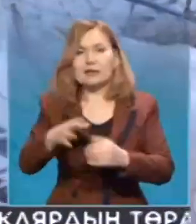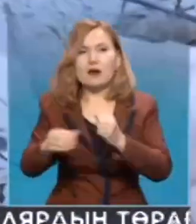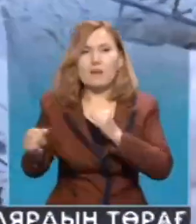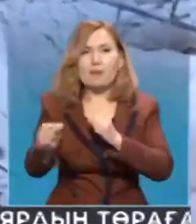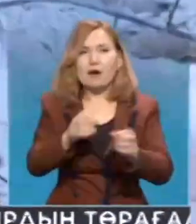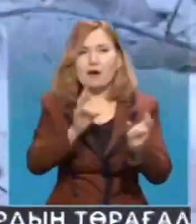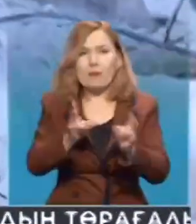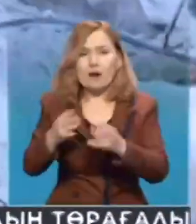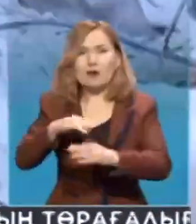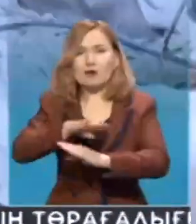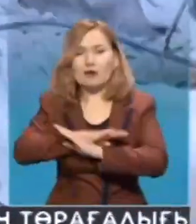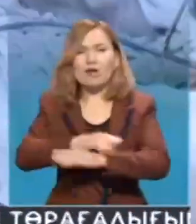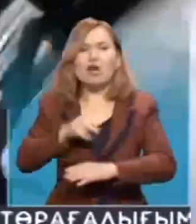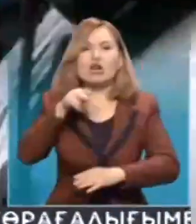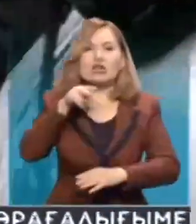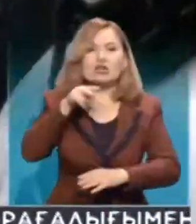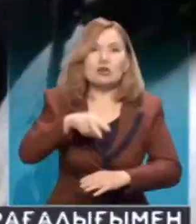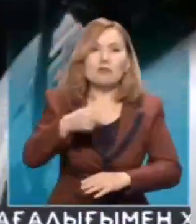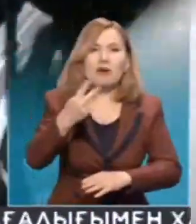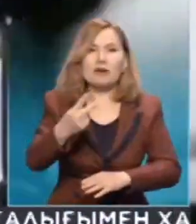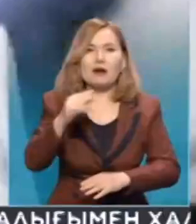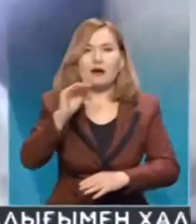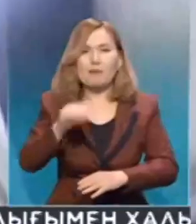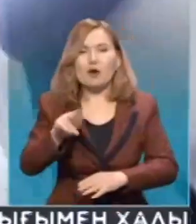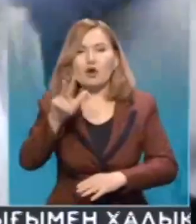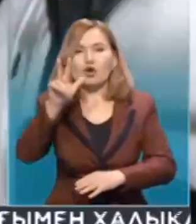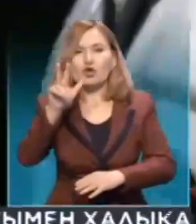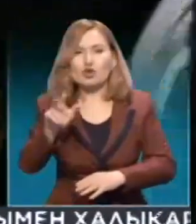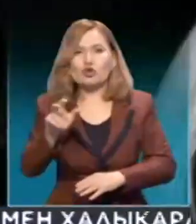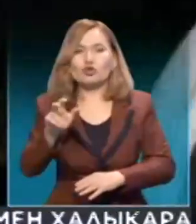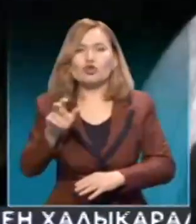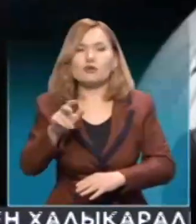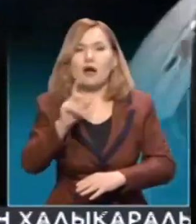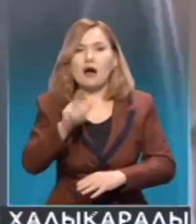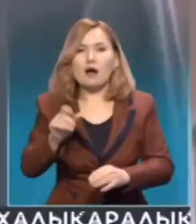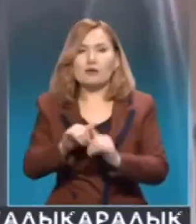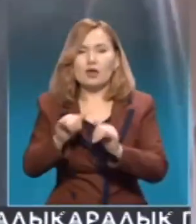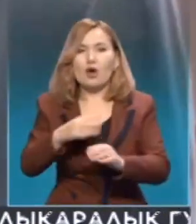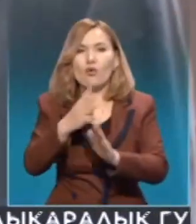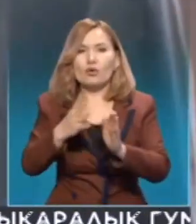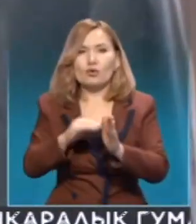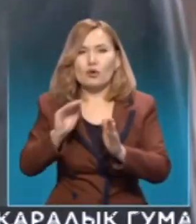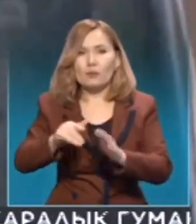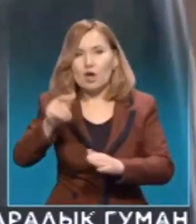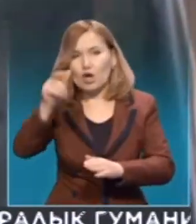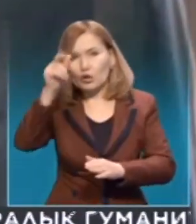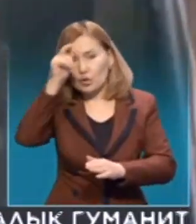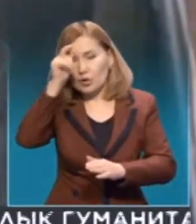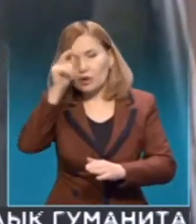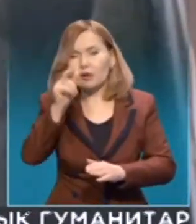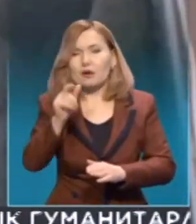саны 22300-ге жетті. Олардың 19000-ға жуығы Түркияда қаза тапқан.